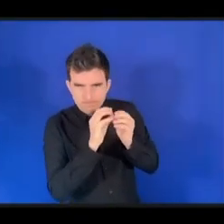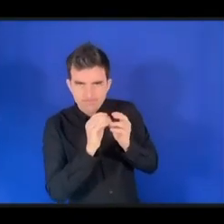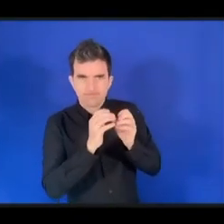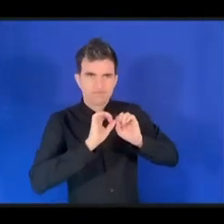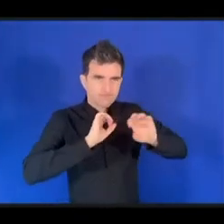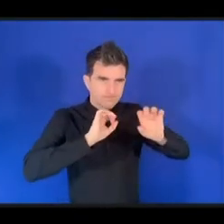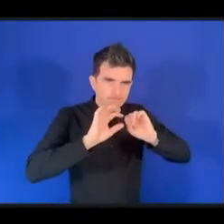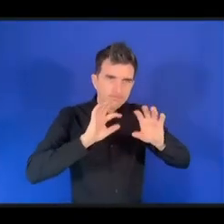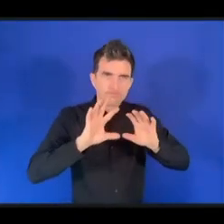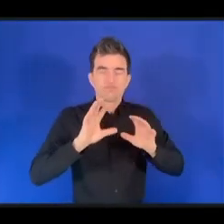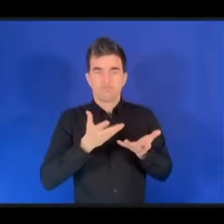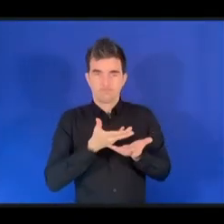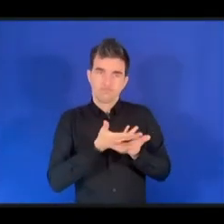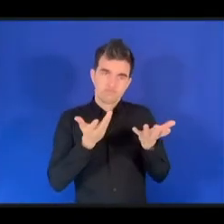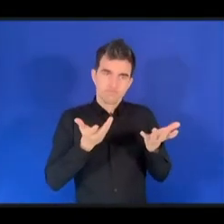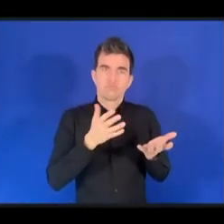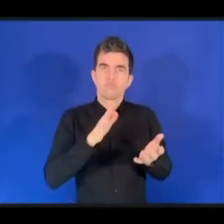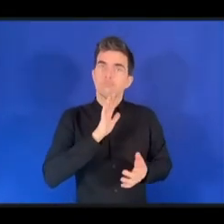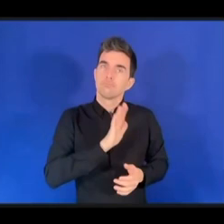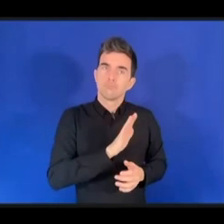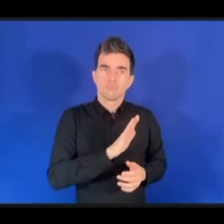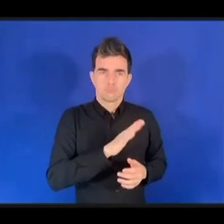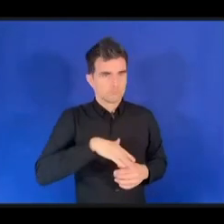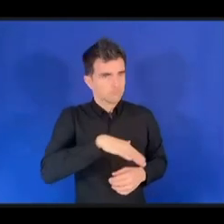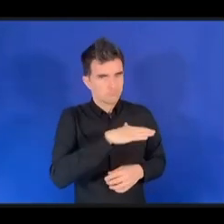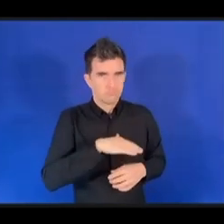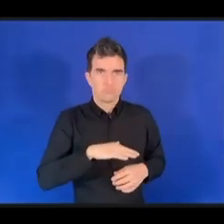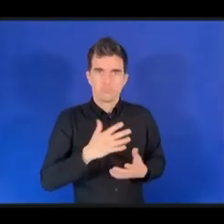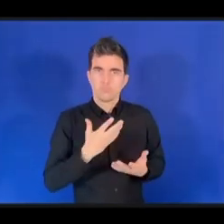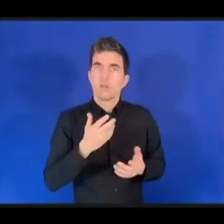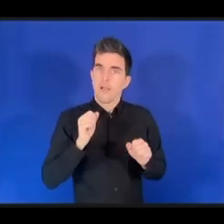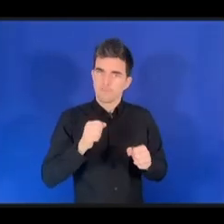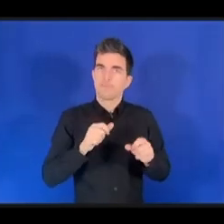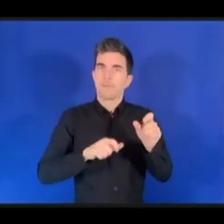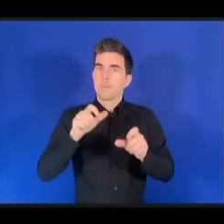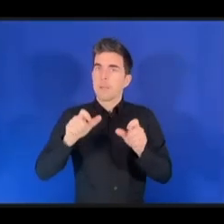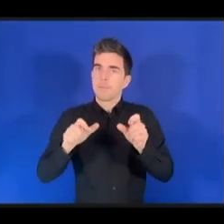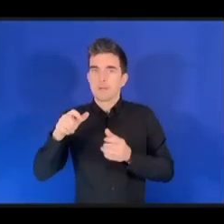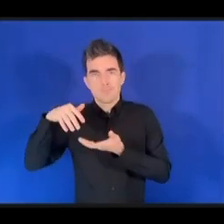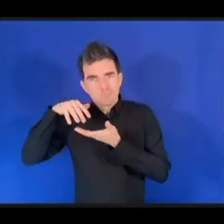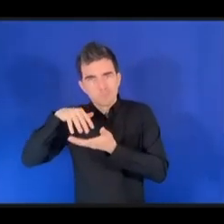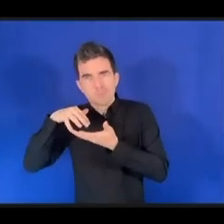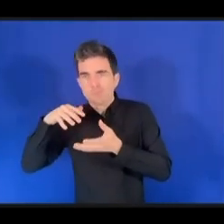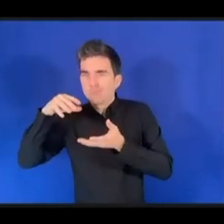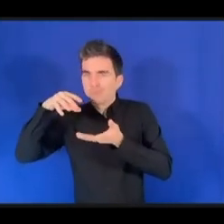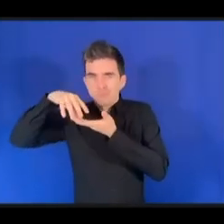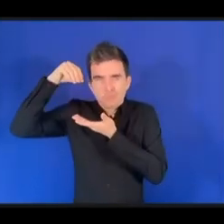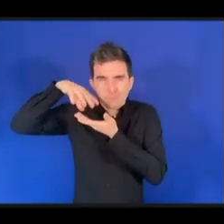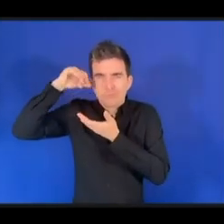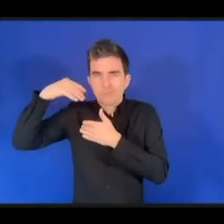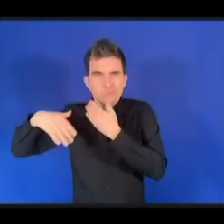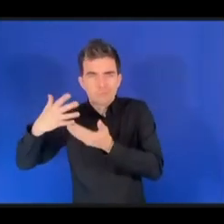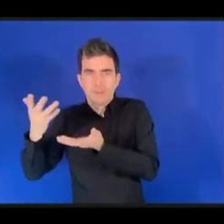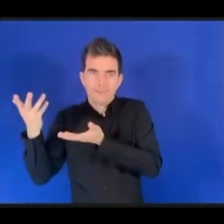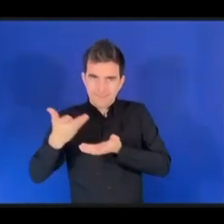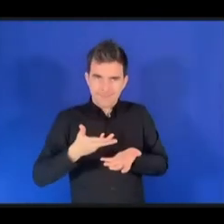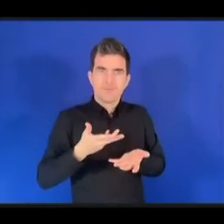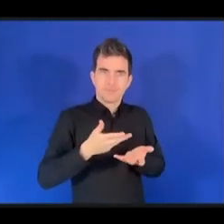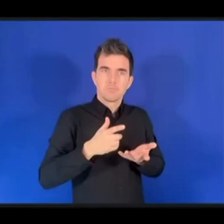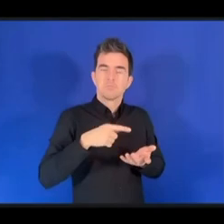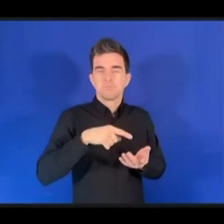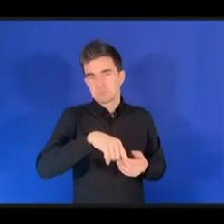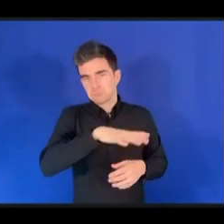学生さでありそして36の市内に大学があり1万5000人を超